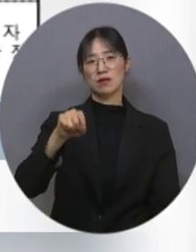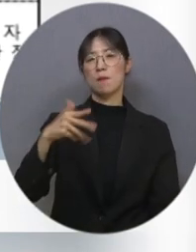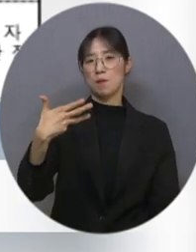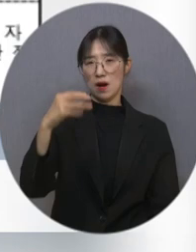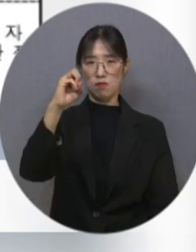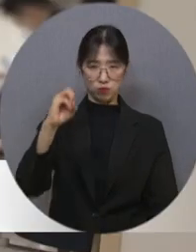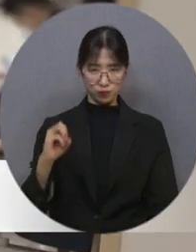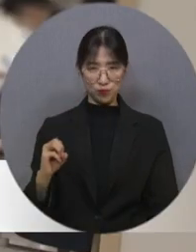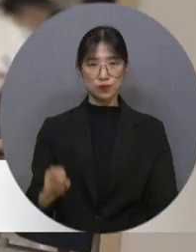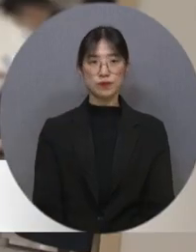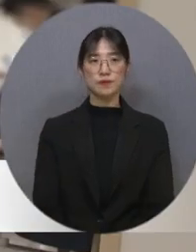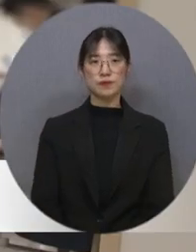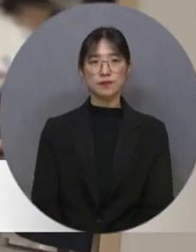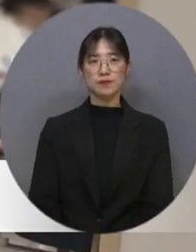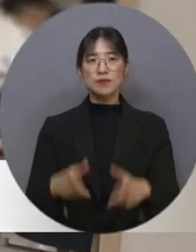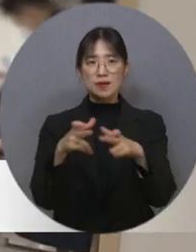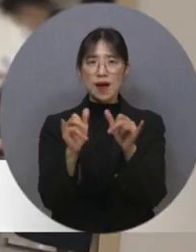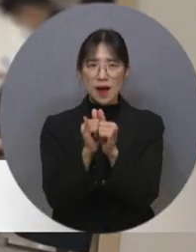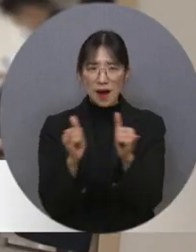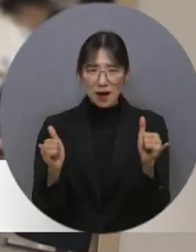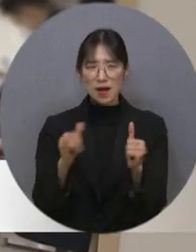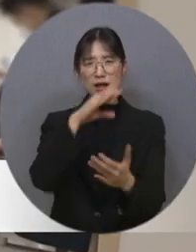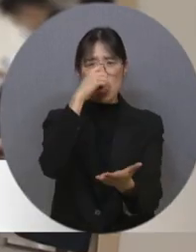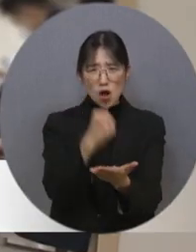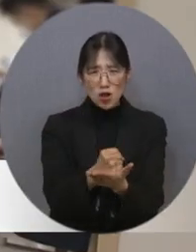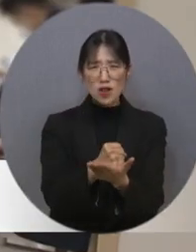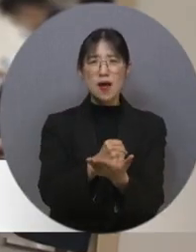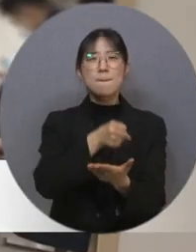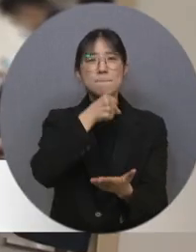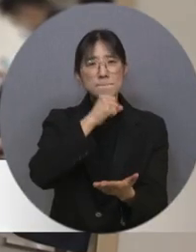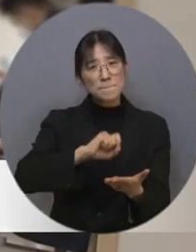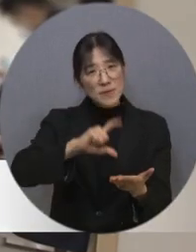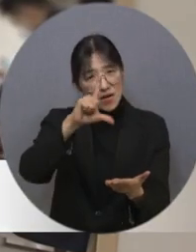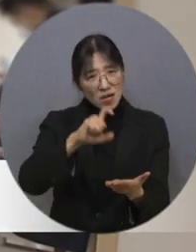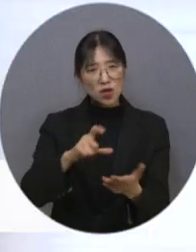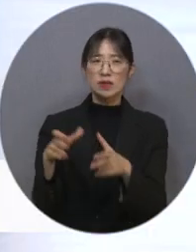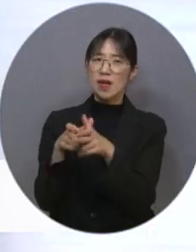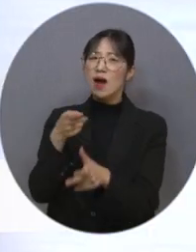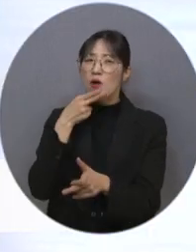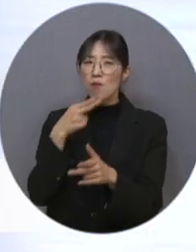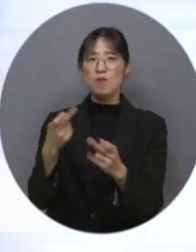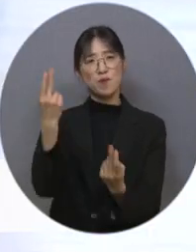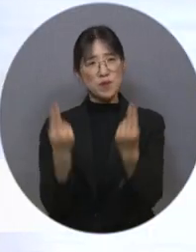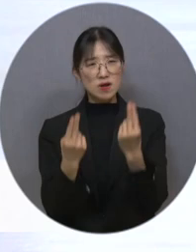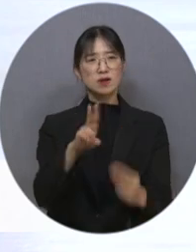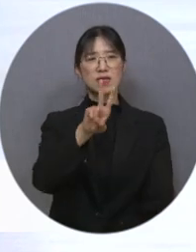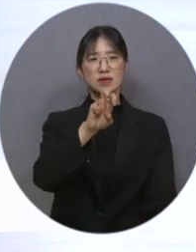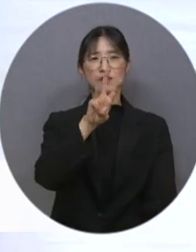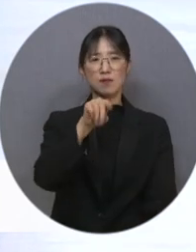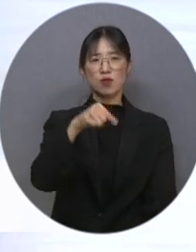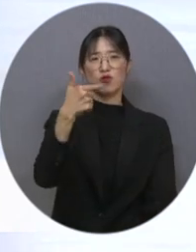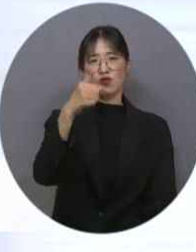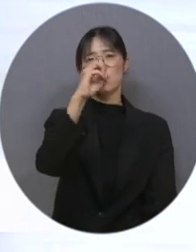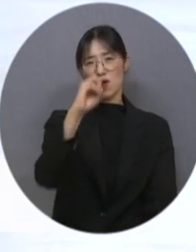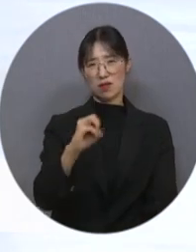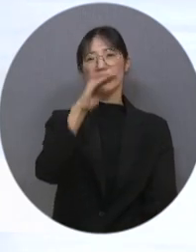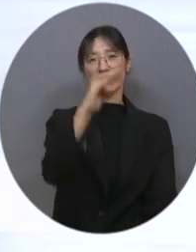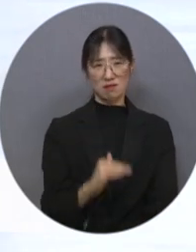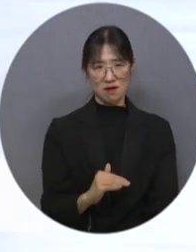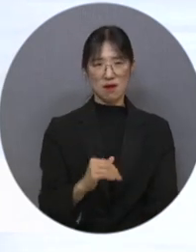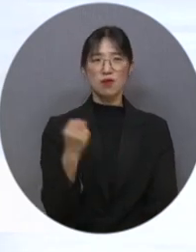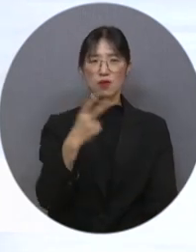집계됐습니다 장애인의 경우 정상 판정 비율은 비장애인 대비 23.6% 포인트 낮고